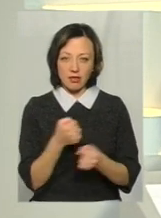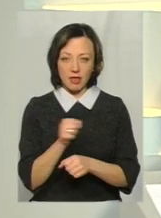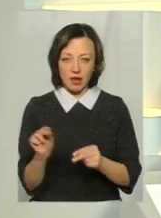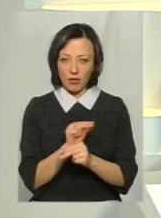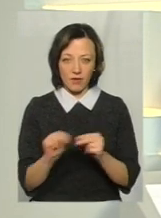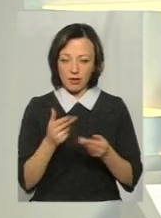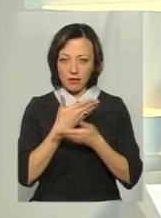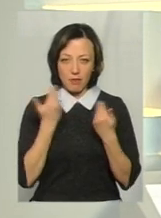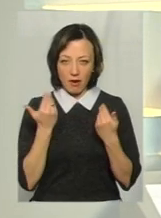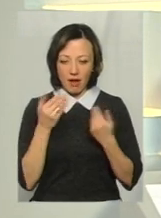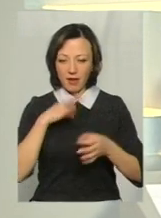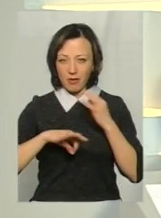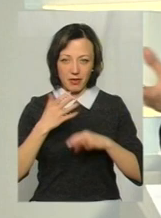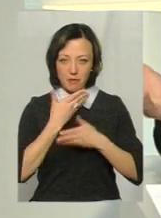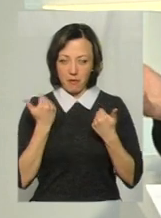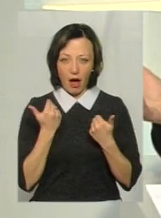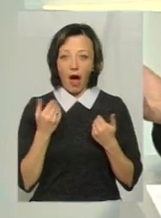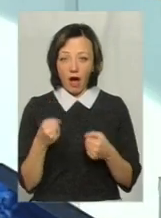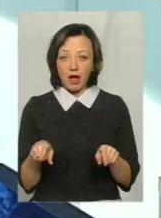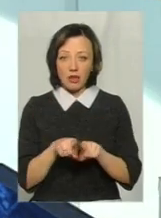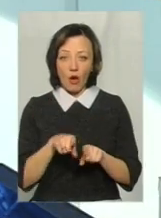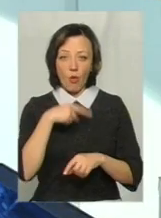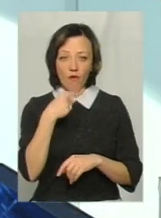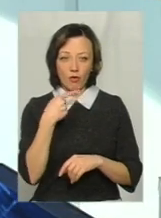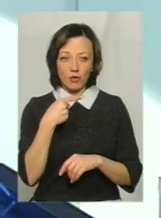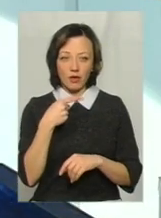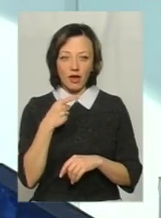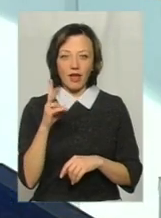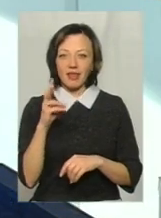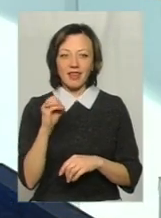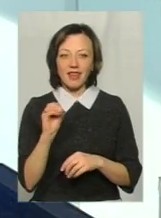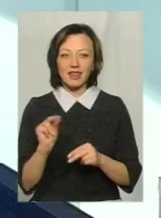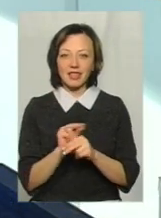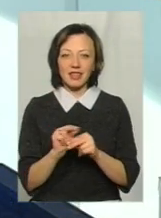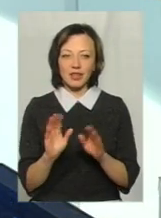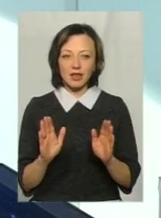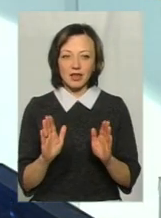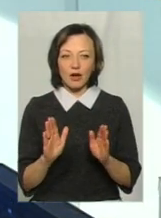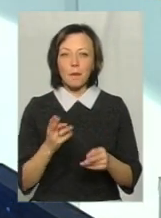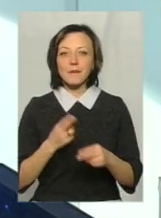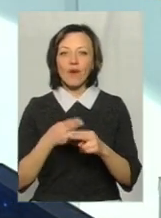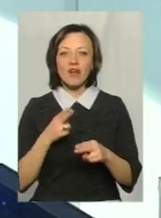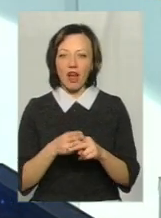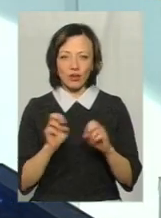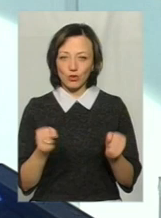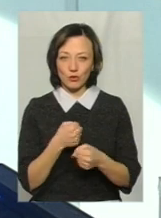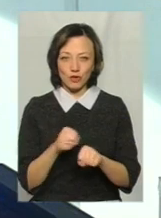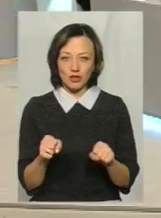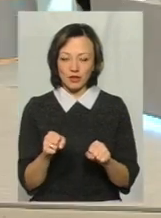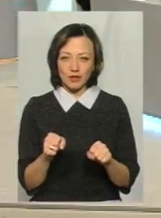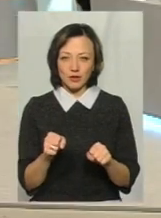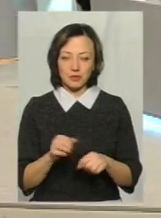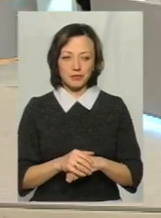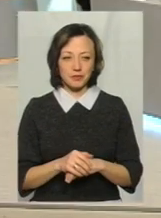немає, да, від неї. Але як все ж таки, ну так говорять, ну не виліковується. Так, але все ж таки люди хворіють, не можна, так, і все ж таки